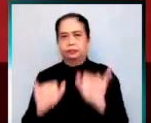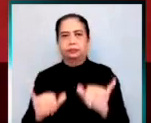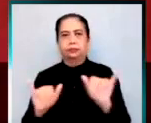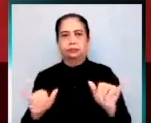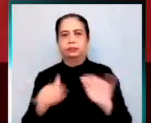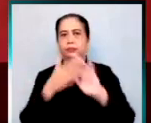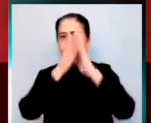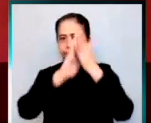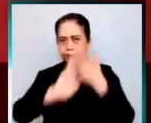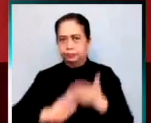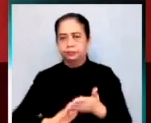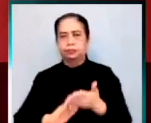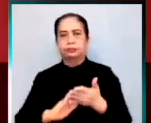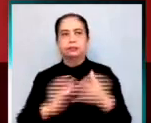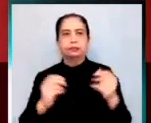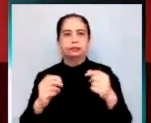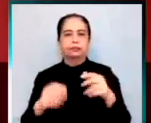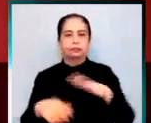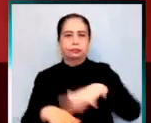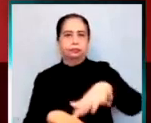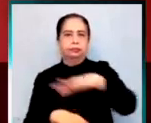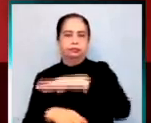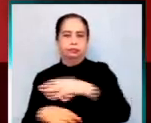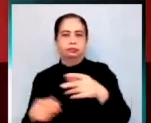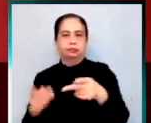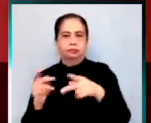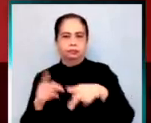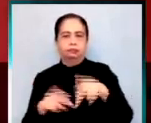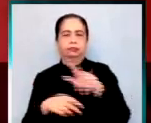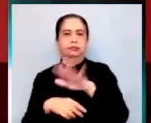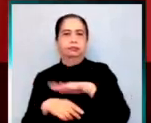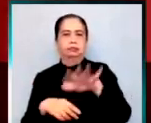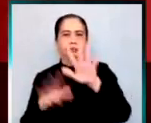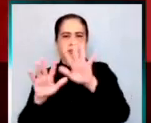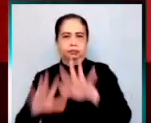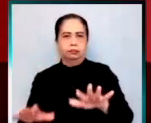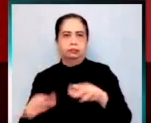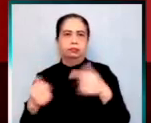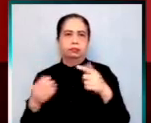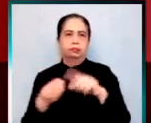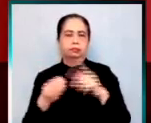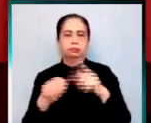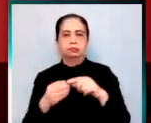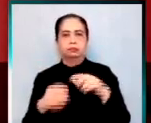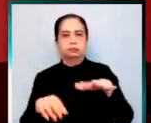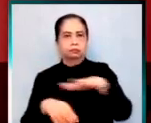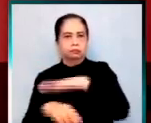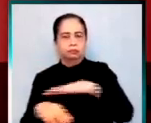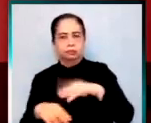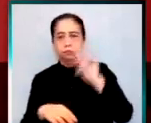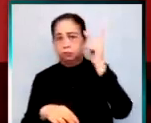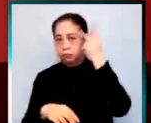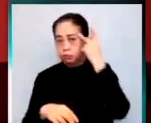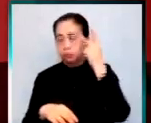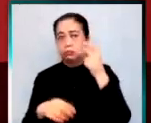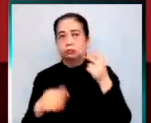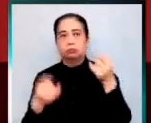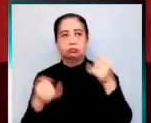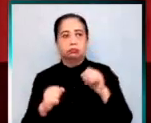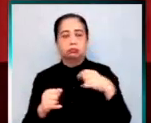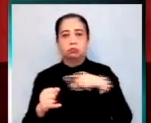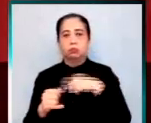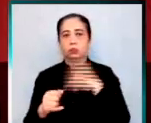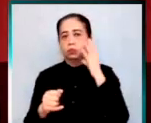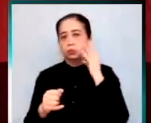in our region. In terms of the geopolitical issues that we face in this day and